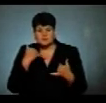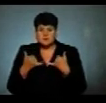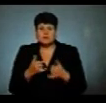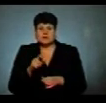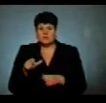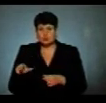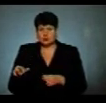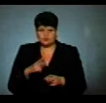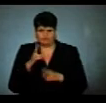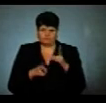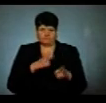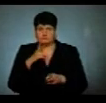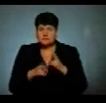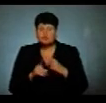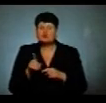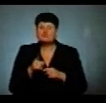люди скаржилися,